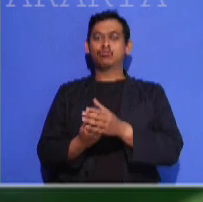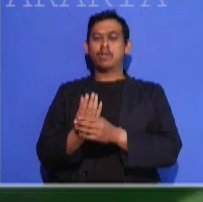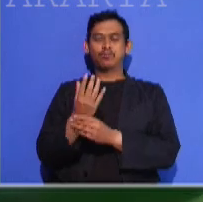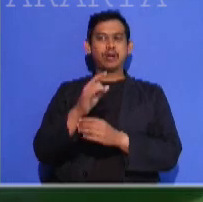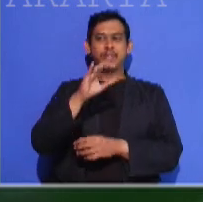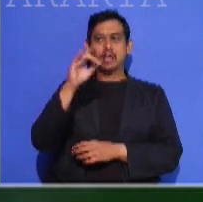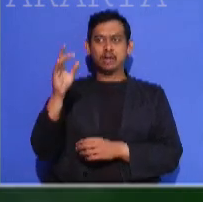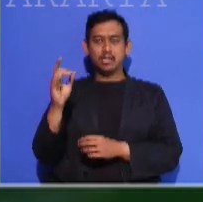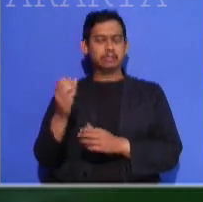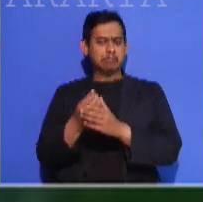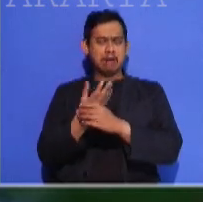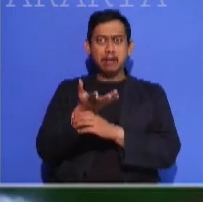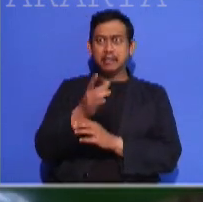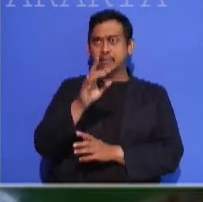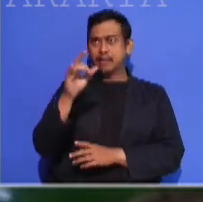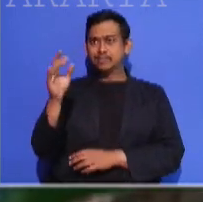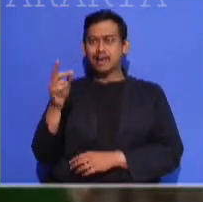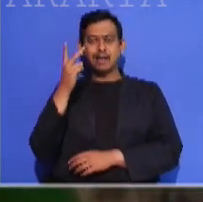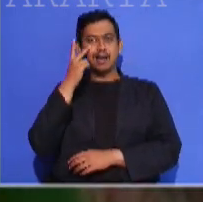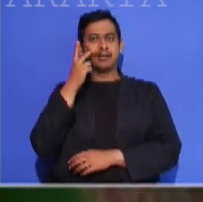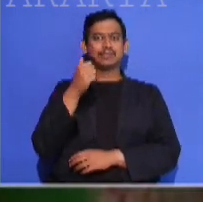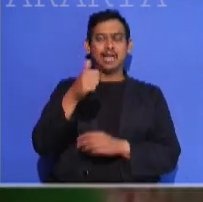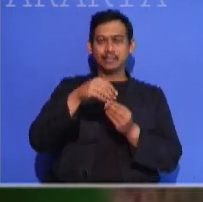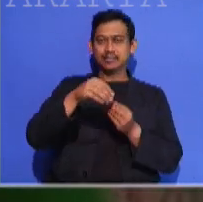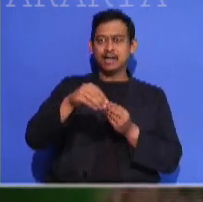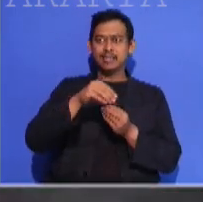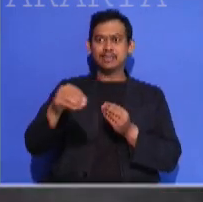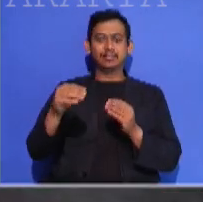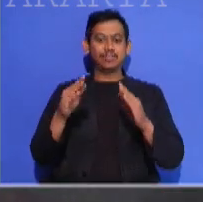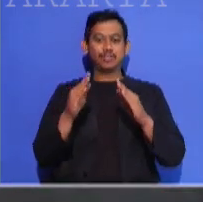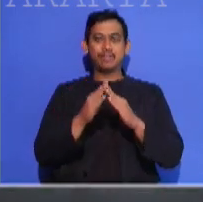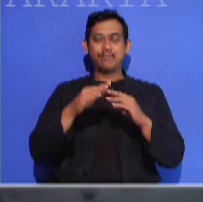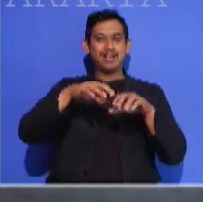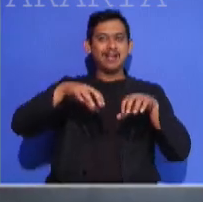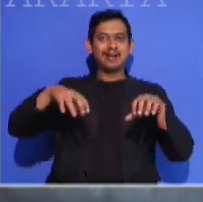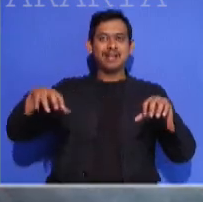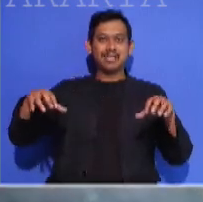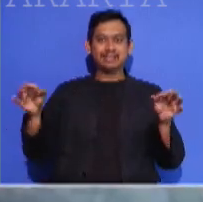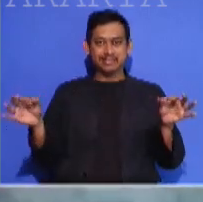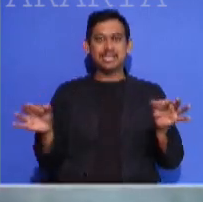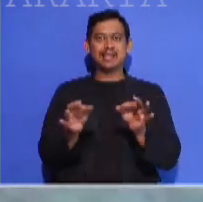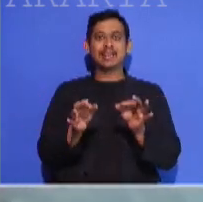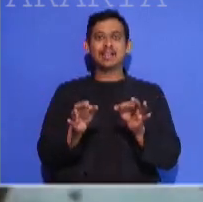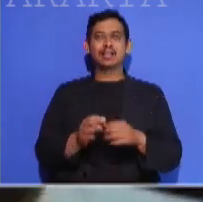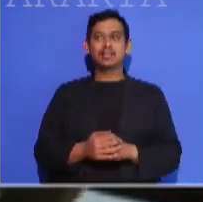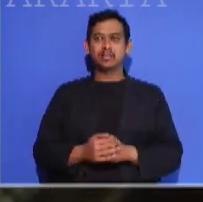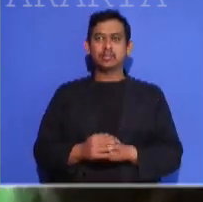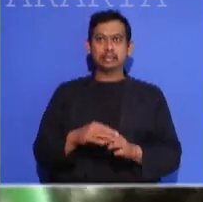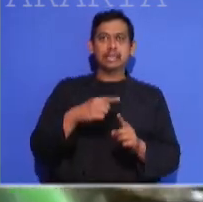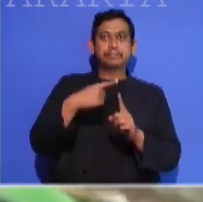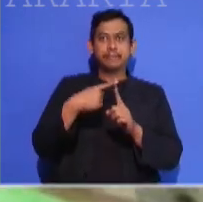kalawau. Kajawi dipun tanem ing wono-wono ing sakiwa tengening laladanipun, piyambakipun ugi nembe embabar tanaman kalawau